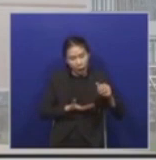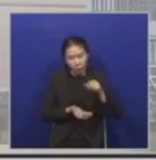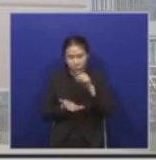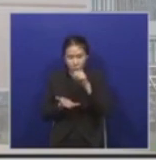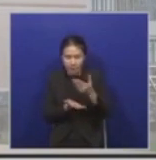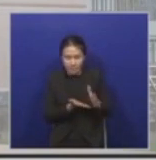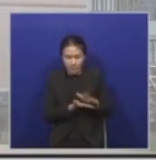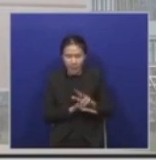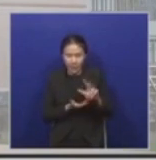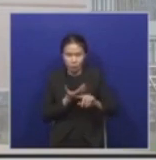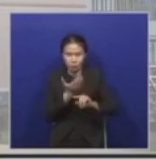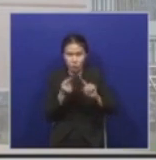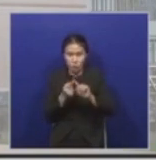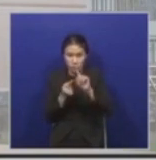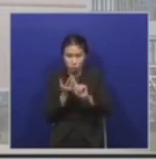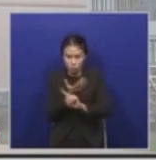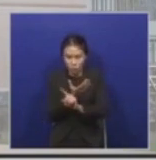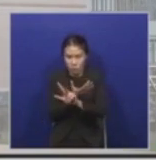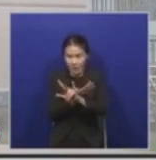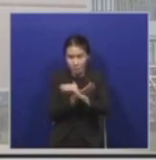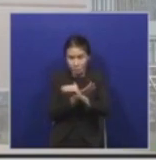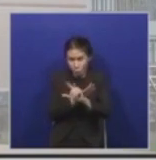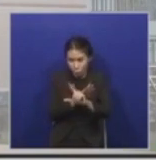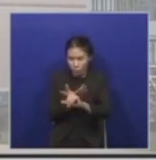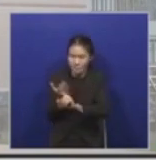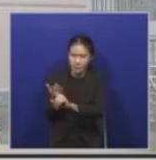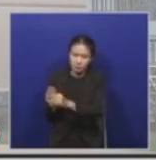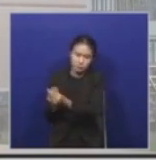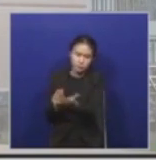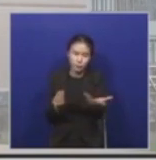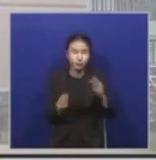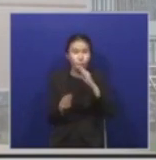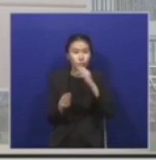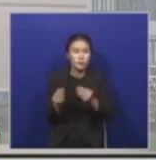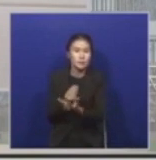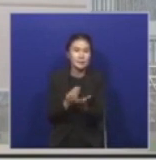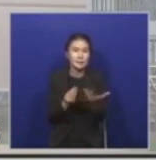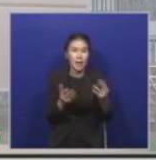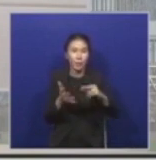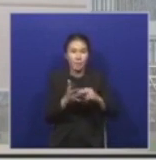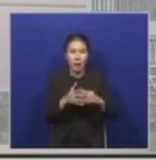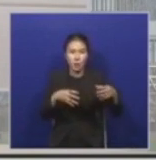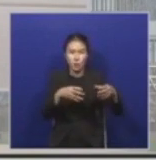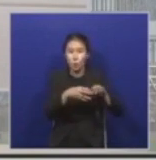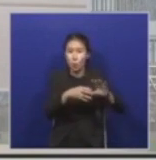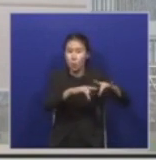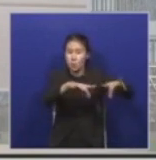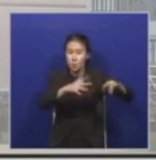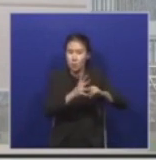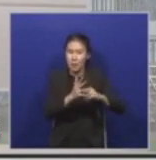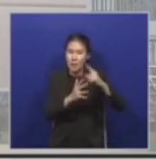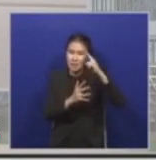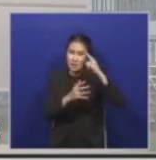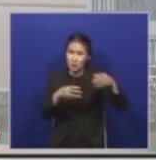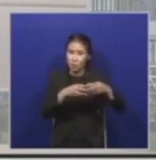3กิโลแหมจริงๆถ้าจะแจกแล้วน่าจะแจกซีกของฝ่ายค้านบ้างนะฮะเห็นมีแต่ซีกรัฐบ